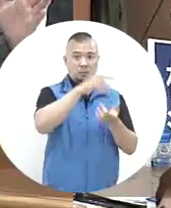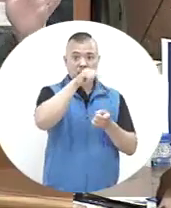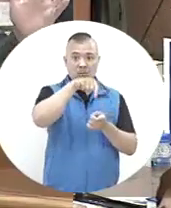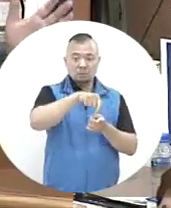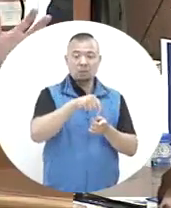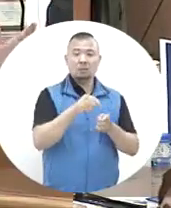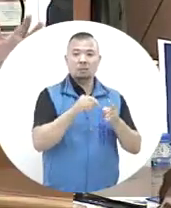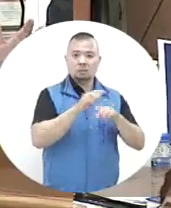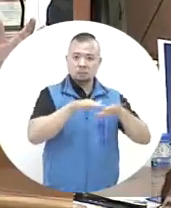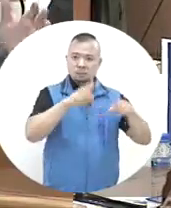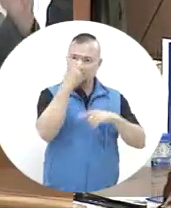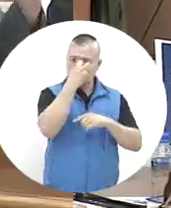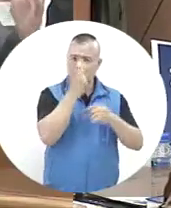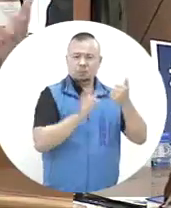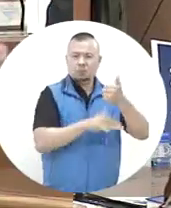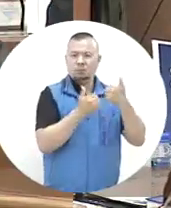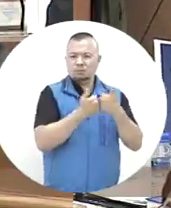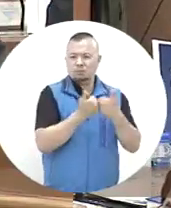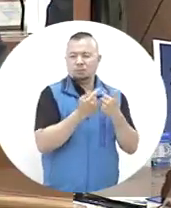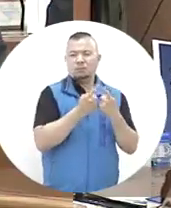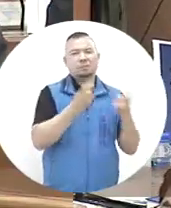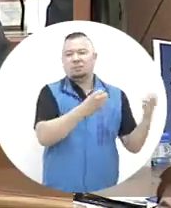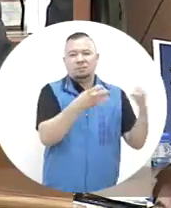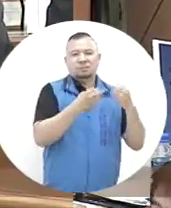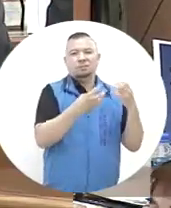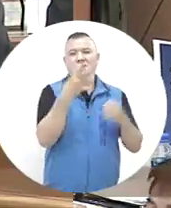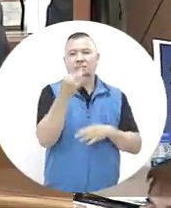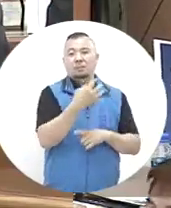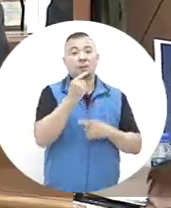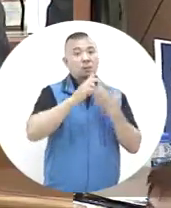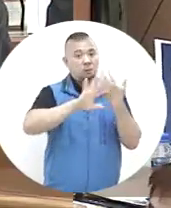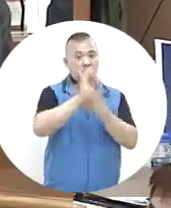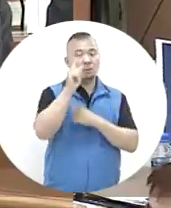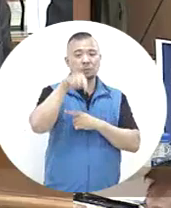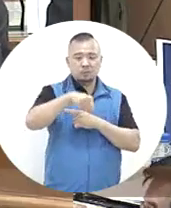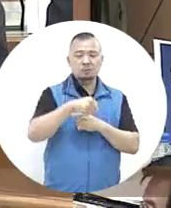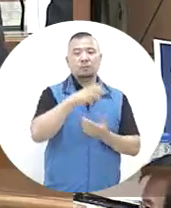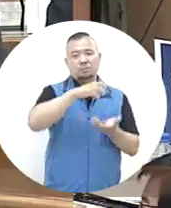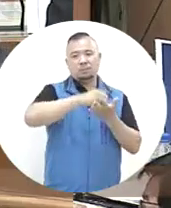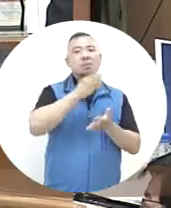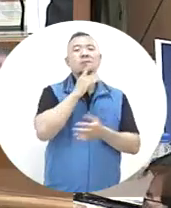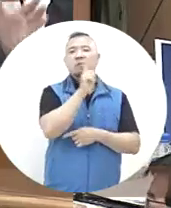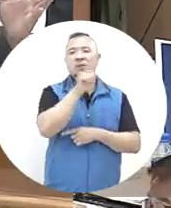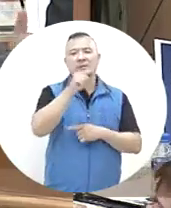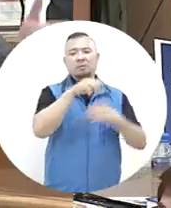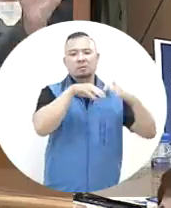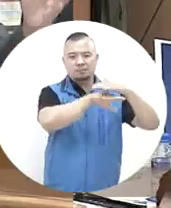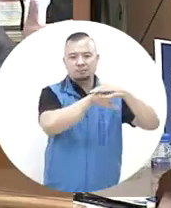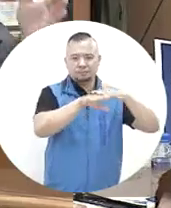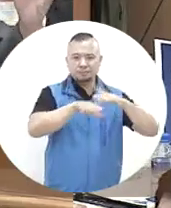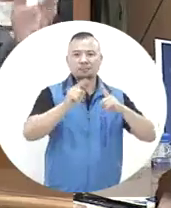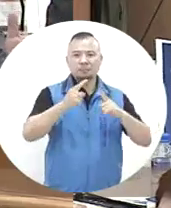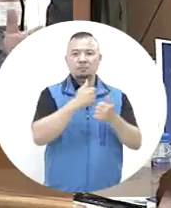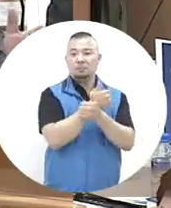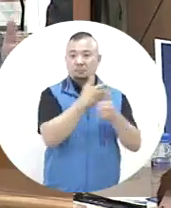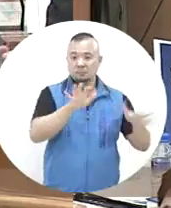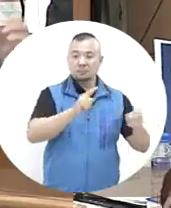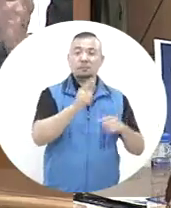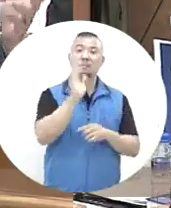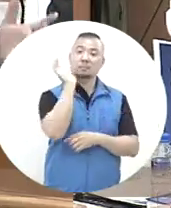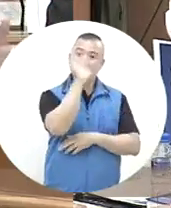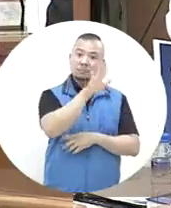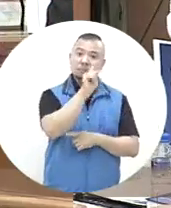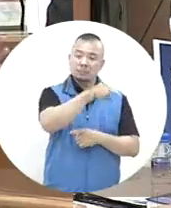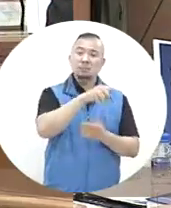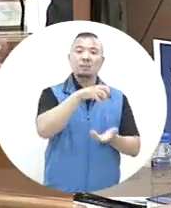会谈过好多次国外的核废料的储存的一个经验。他也谈到说，你未来核废料在处理的时候，